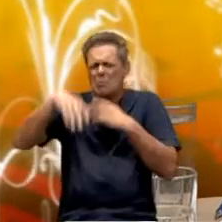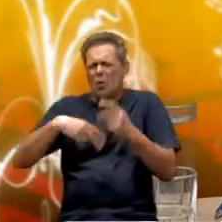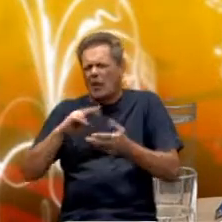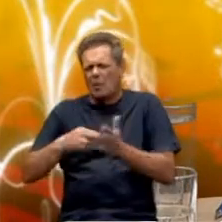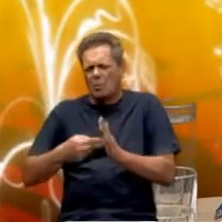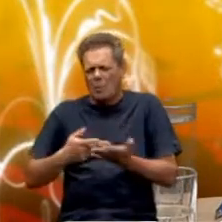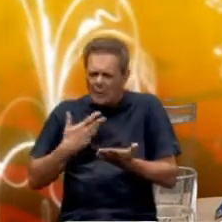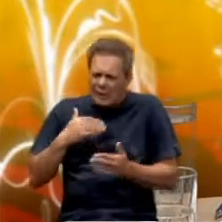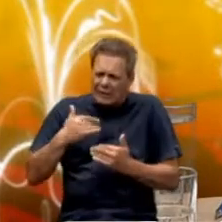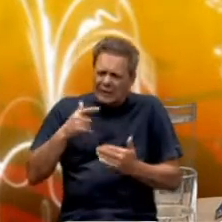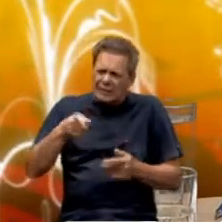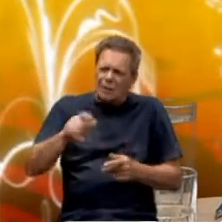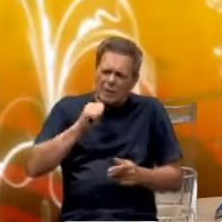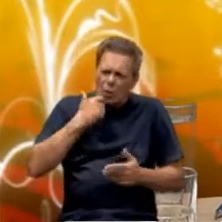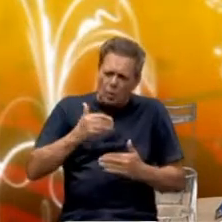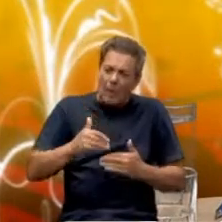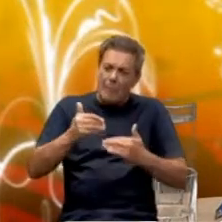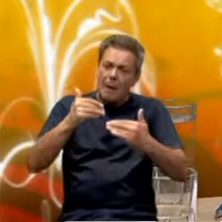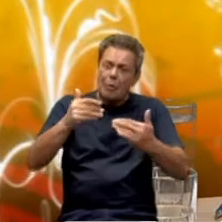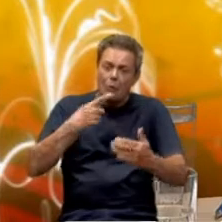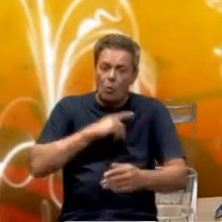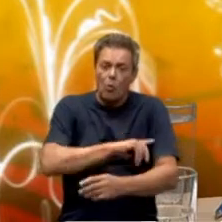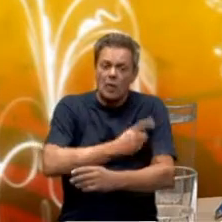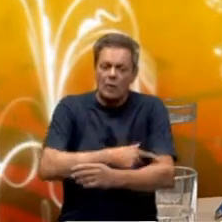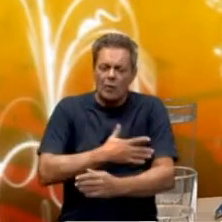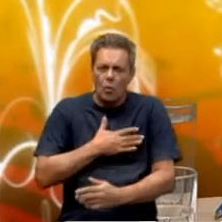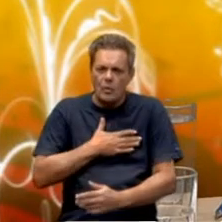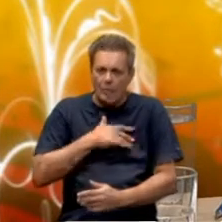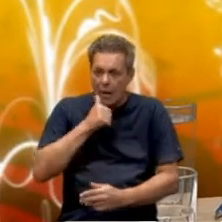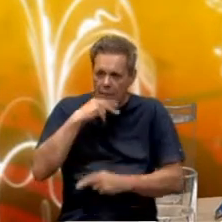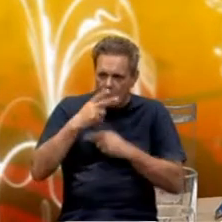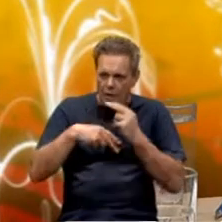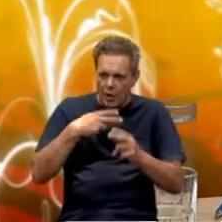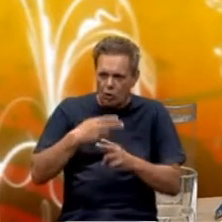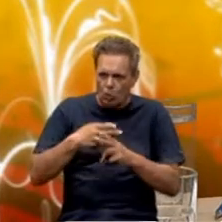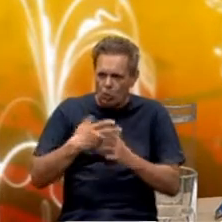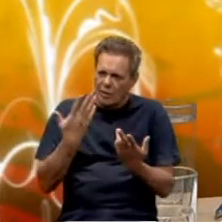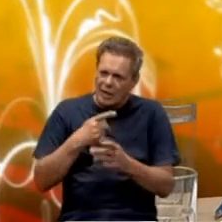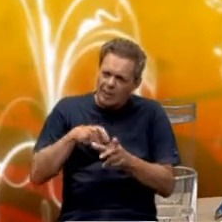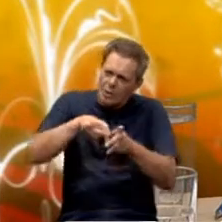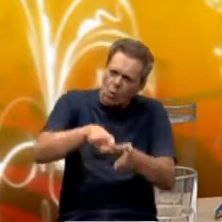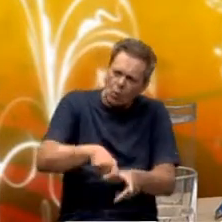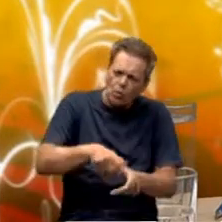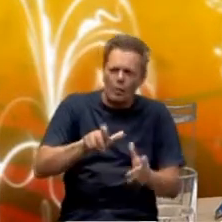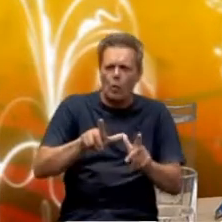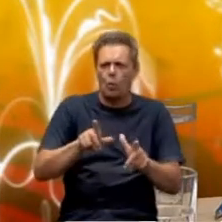puno više napredovali u osnaživanju sebe i čak i liječenju bolesti kad bi se uključivali